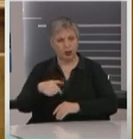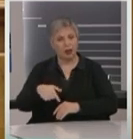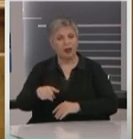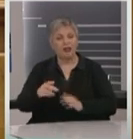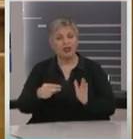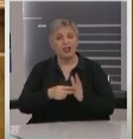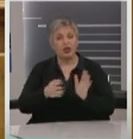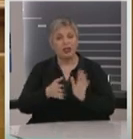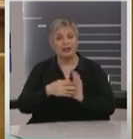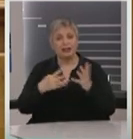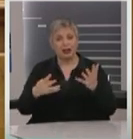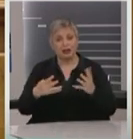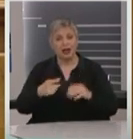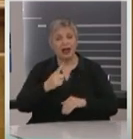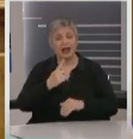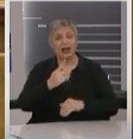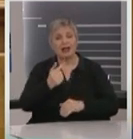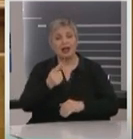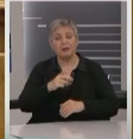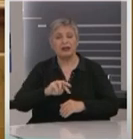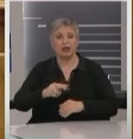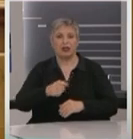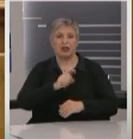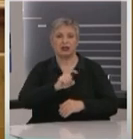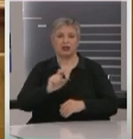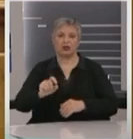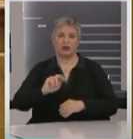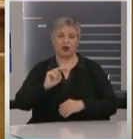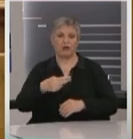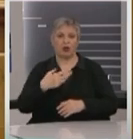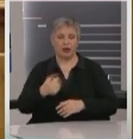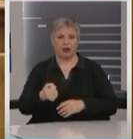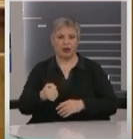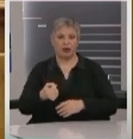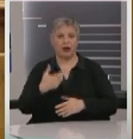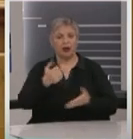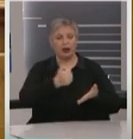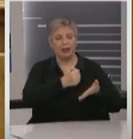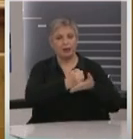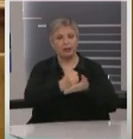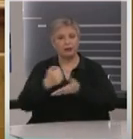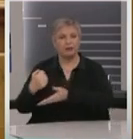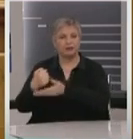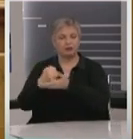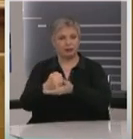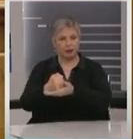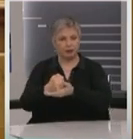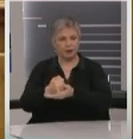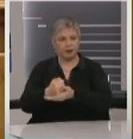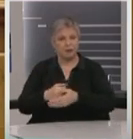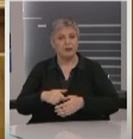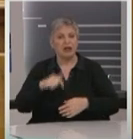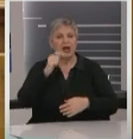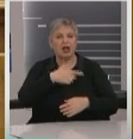στο 1,55 στο 1,5 δισεκατομμύριο ευρώ. Αντίθετα, να θυμίσω ότι εσείς